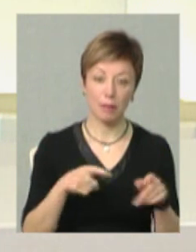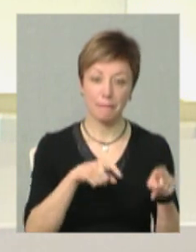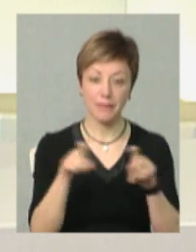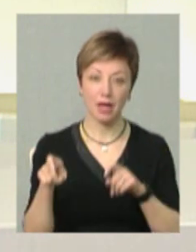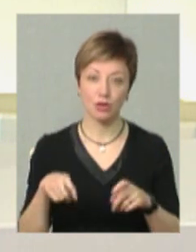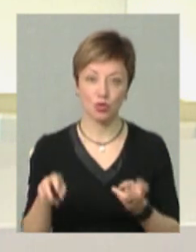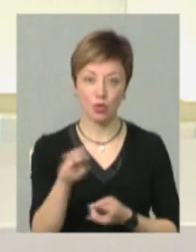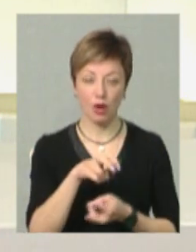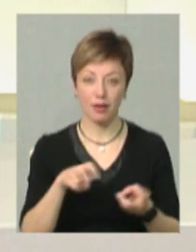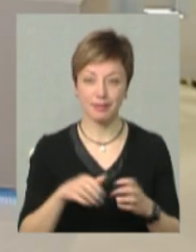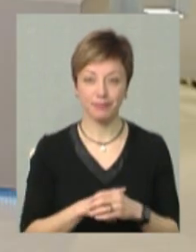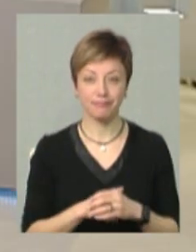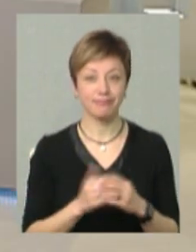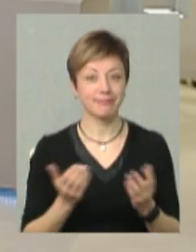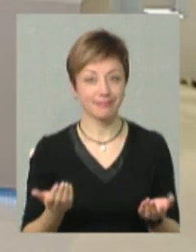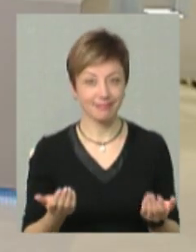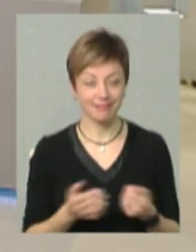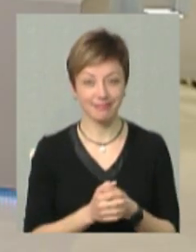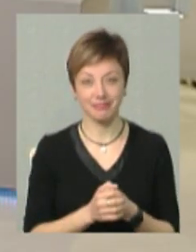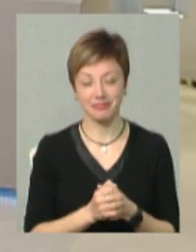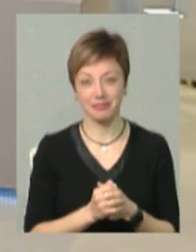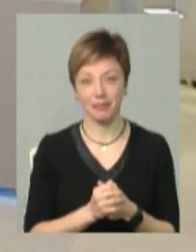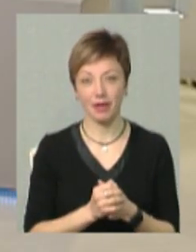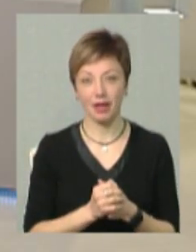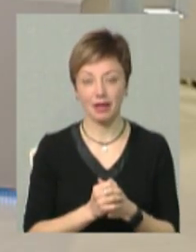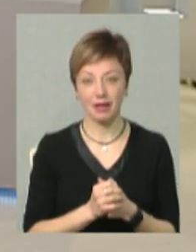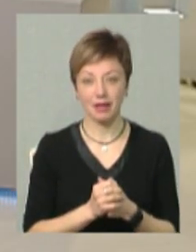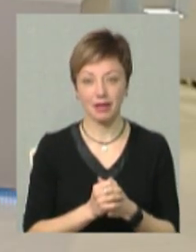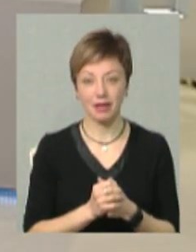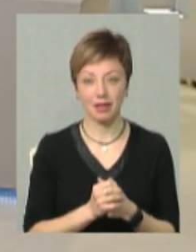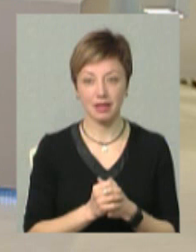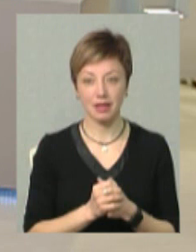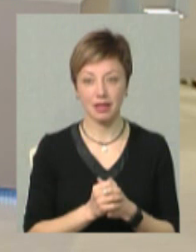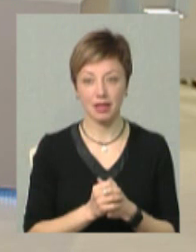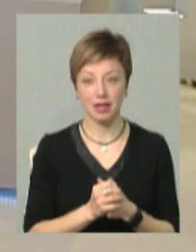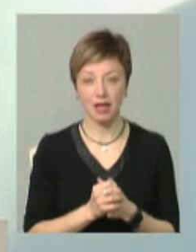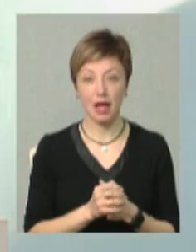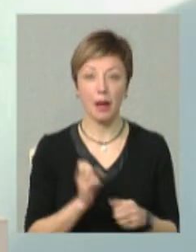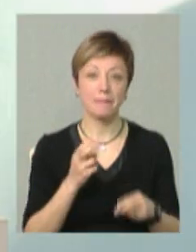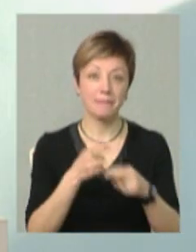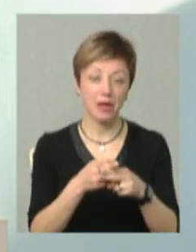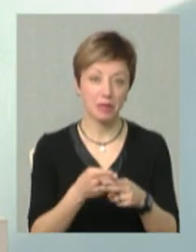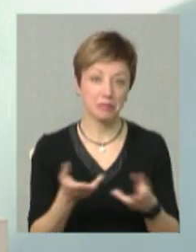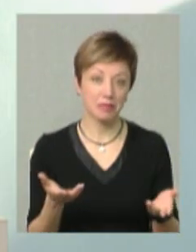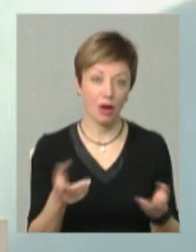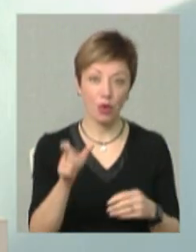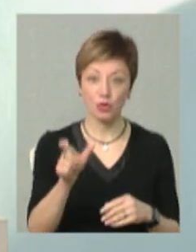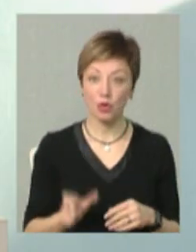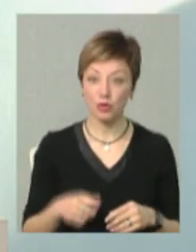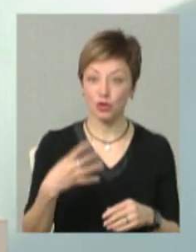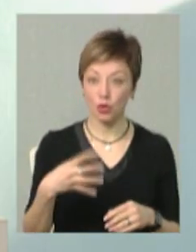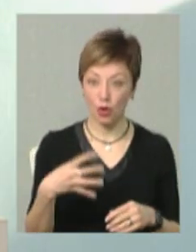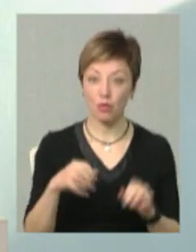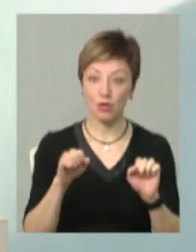бігати шукати. Ну, прошу, перепрошую, що я вас переб'ю, ну, та особа, якій